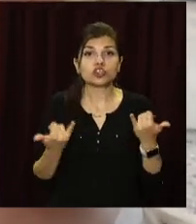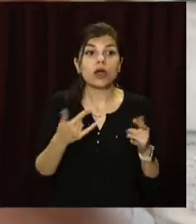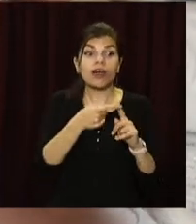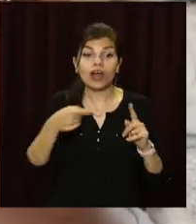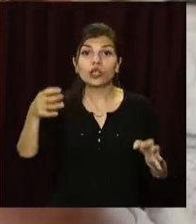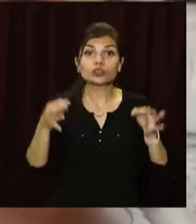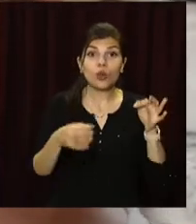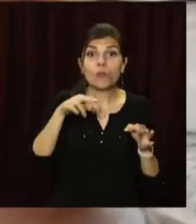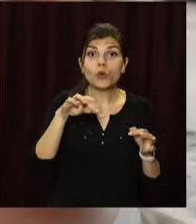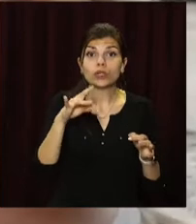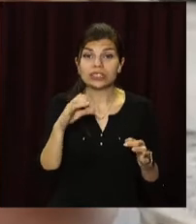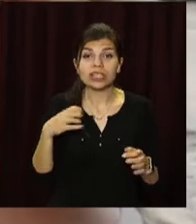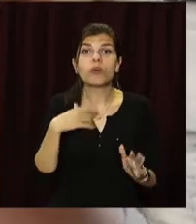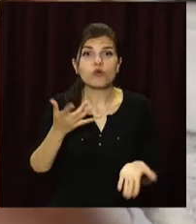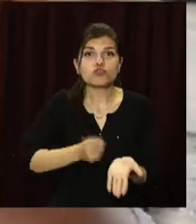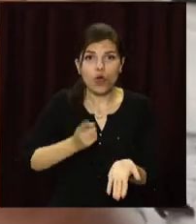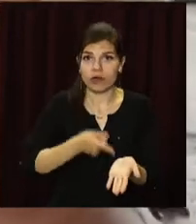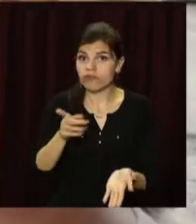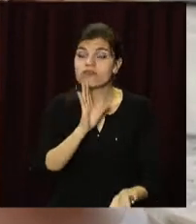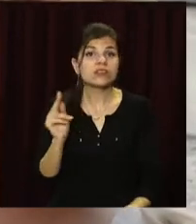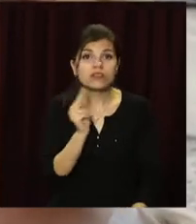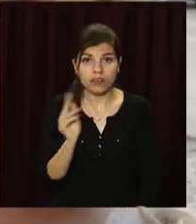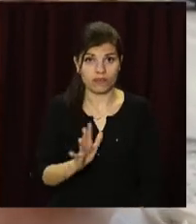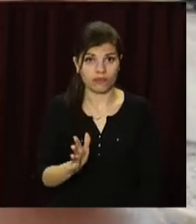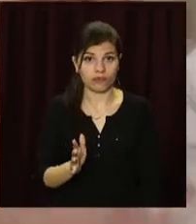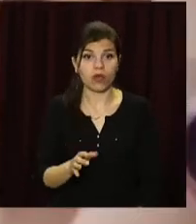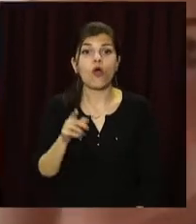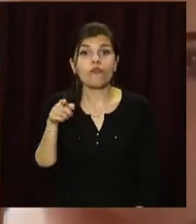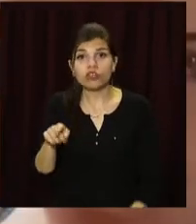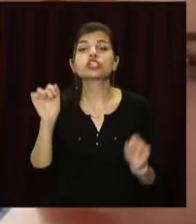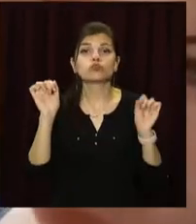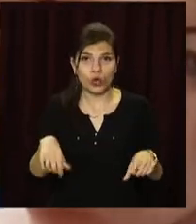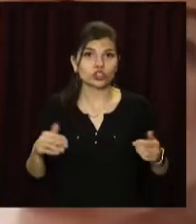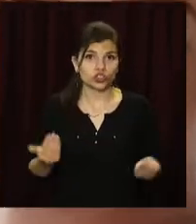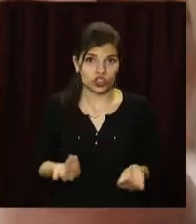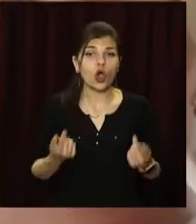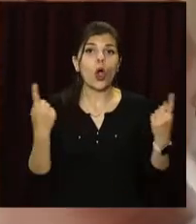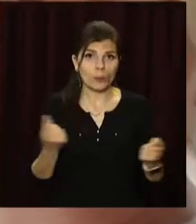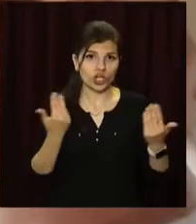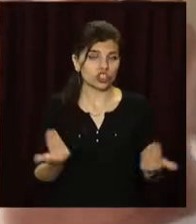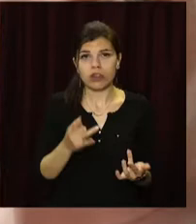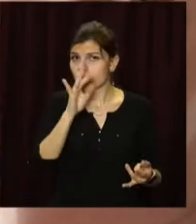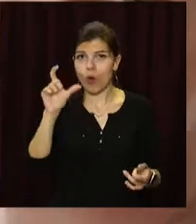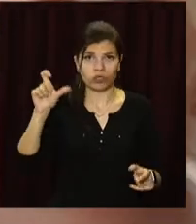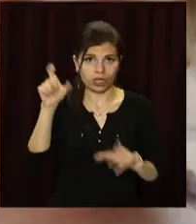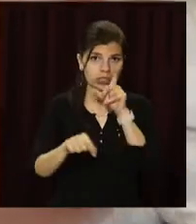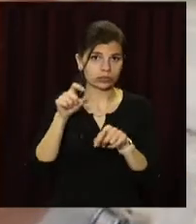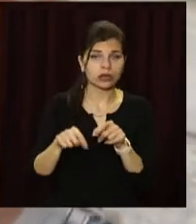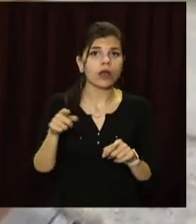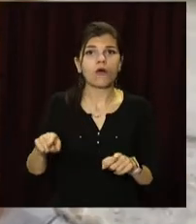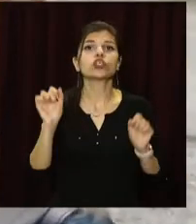процесу доводити її невинуватість. Але вона зможе жити звичайним життям, вона